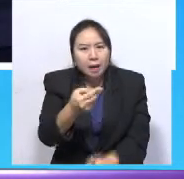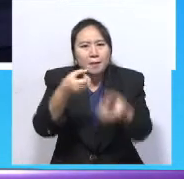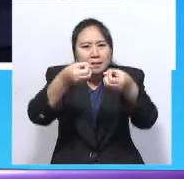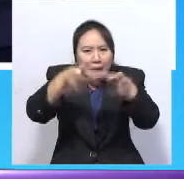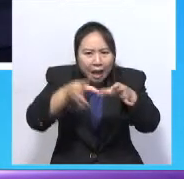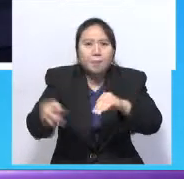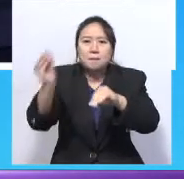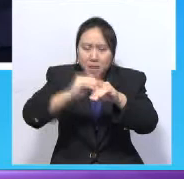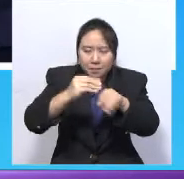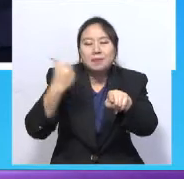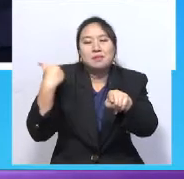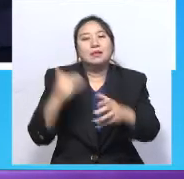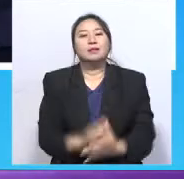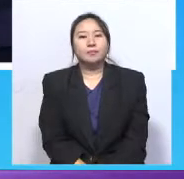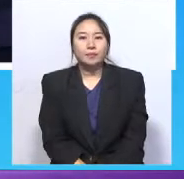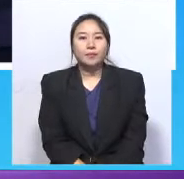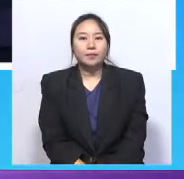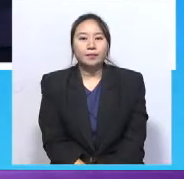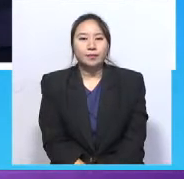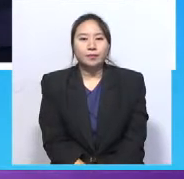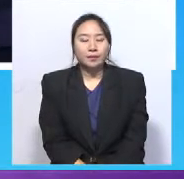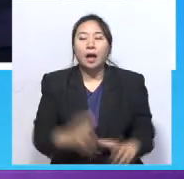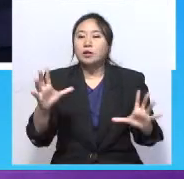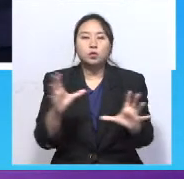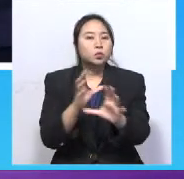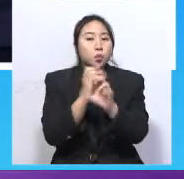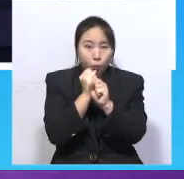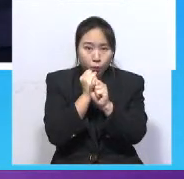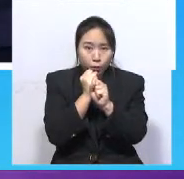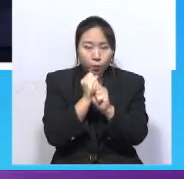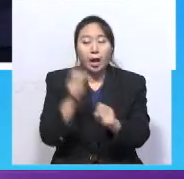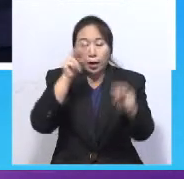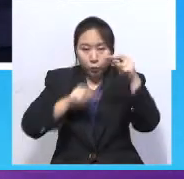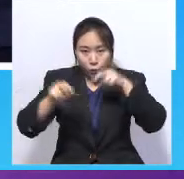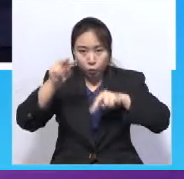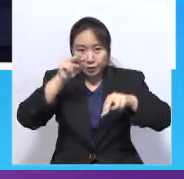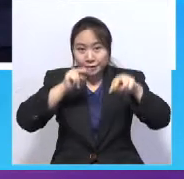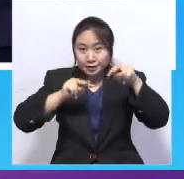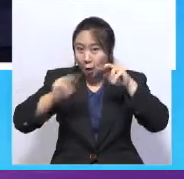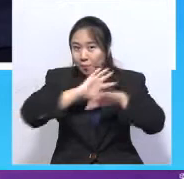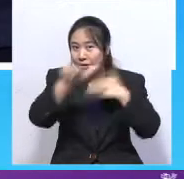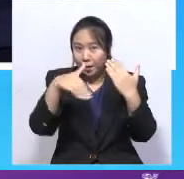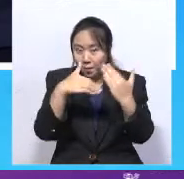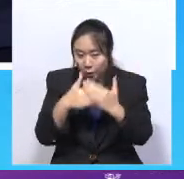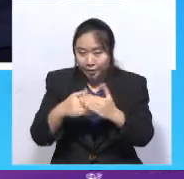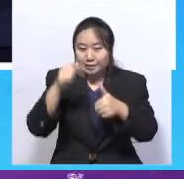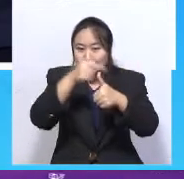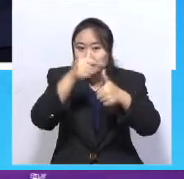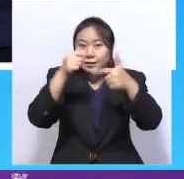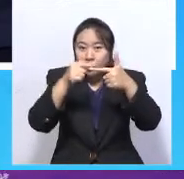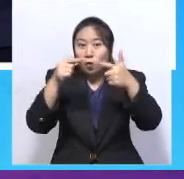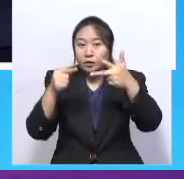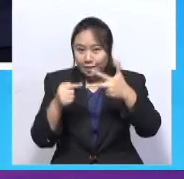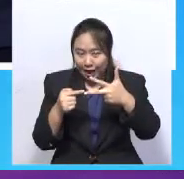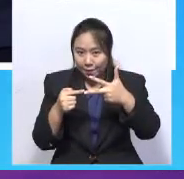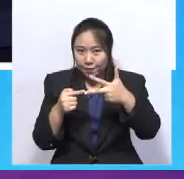ายหลังอีกจำนวนหนึ่งครับผม ค่ะโดยสรุปแล้วมีการตรวจสอบแล้วทั้งหมด3ช่วงด้วยกันอย่างที่บอกไปว่า